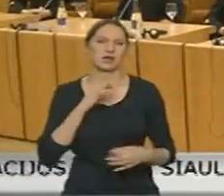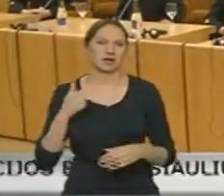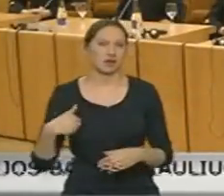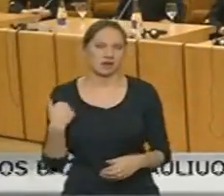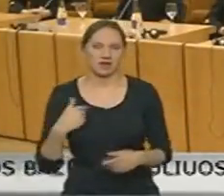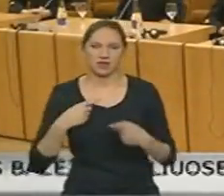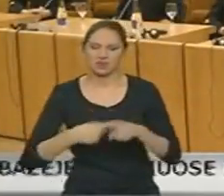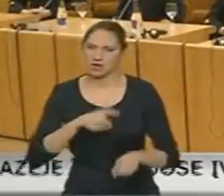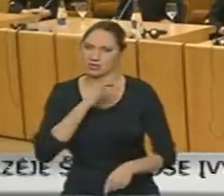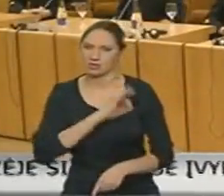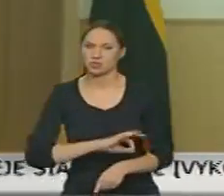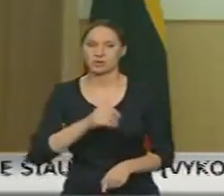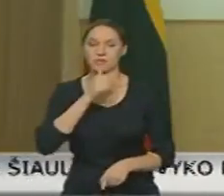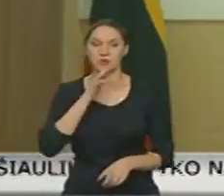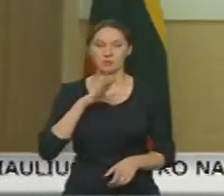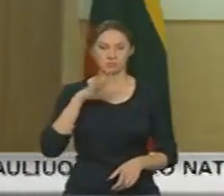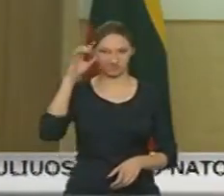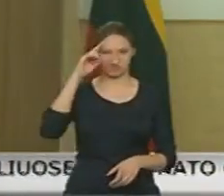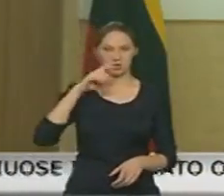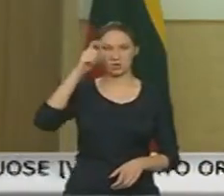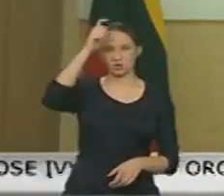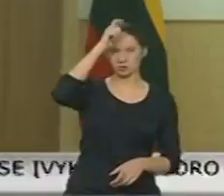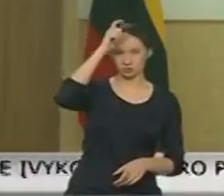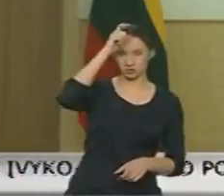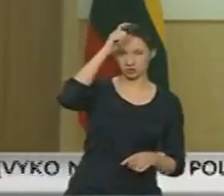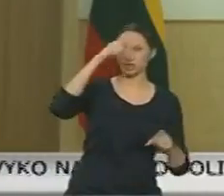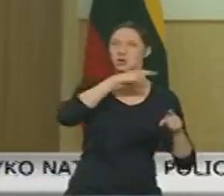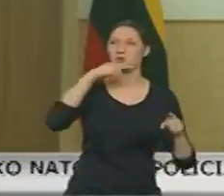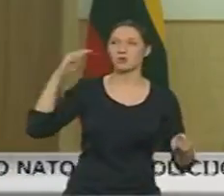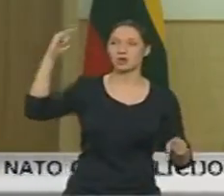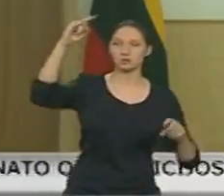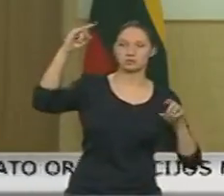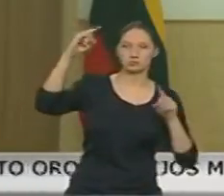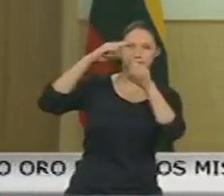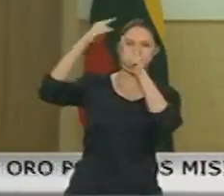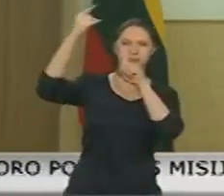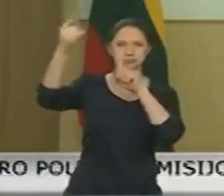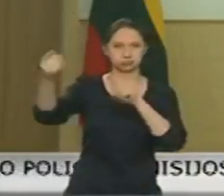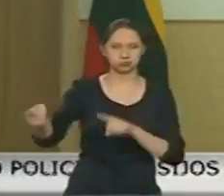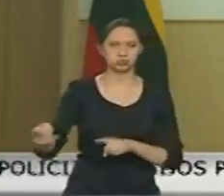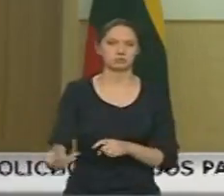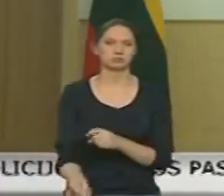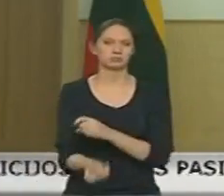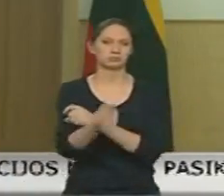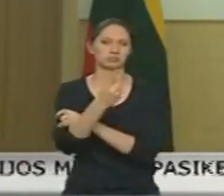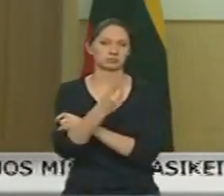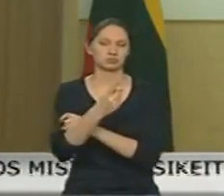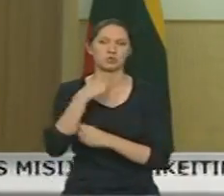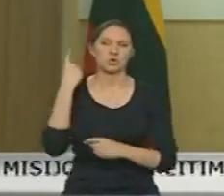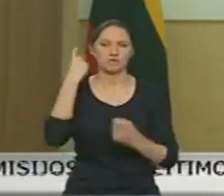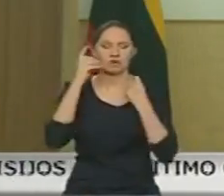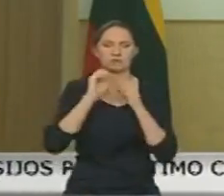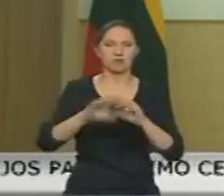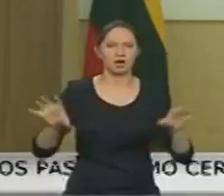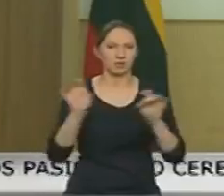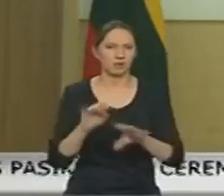Tai, ką padarė vien tik Turkijos veiksmas numušant Rusijos lėktuvą, iš karto iš to išspaudžiama labai daug, taigi galėtų